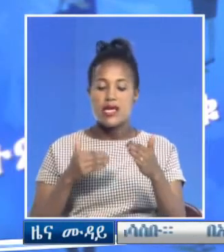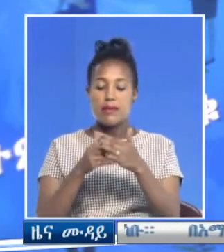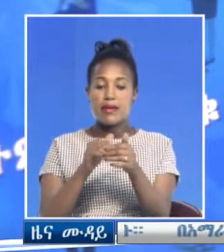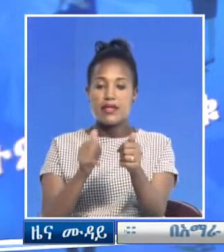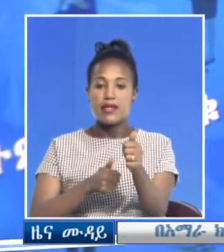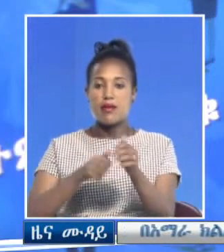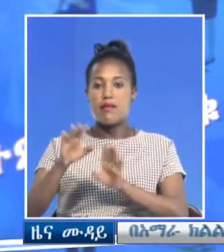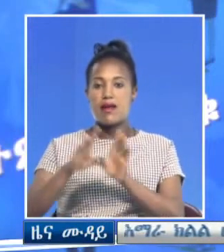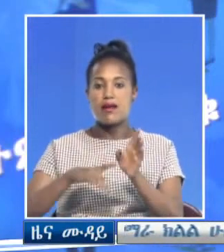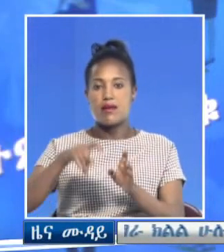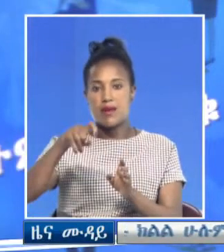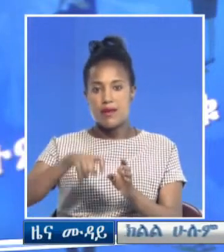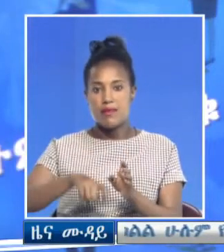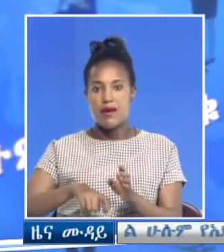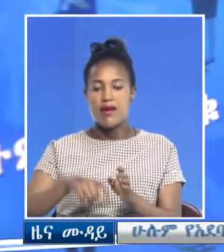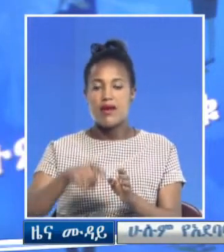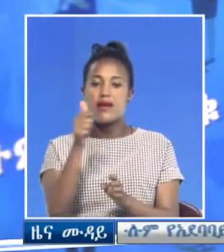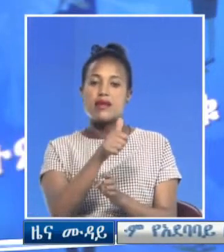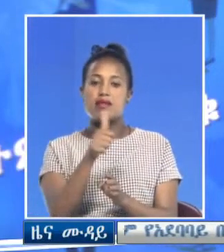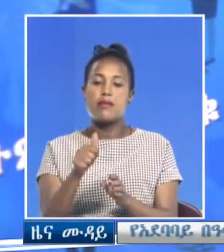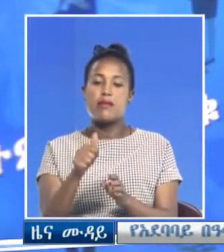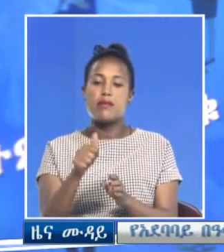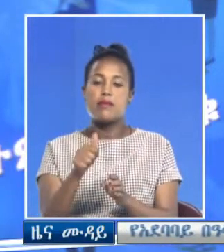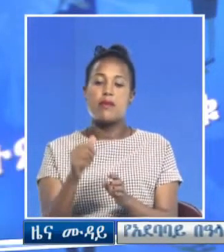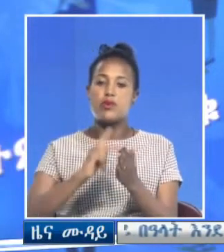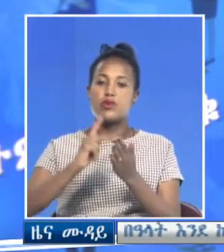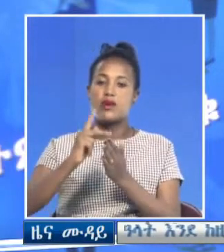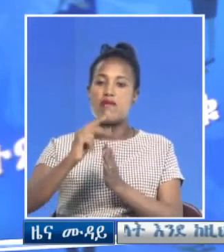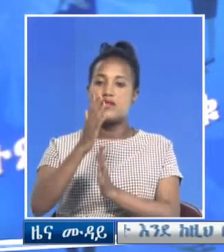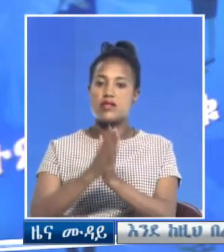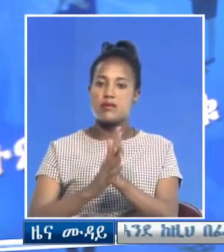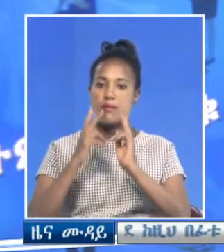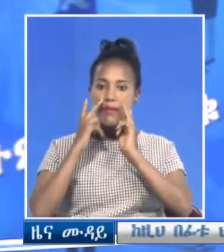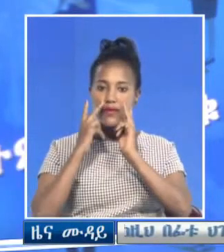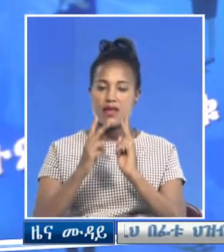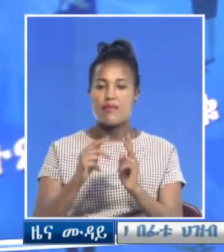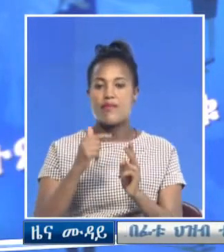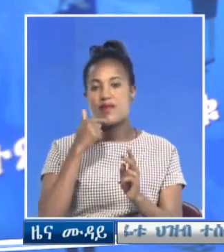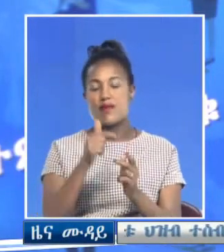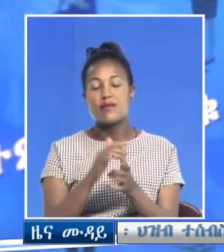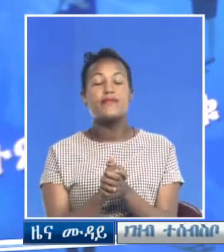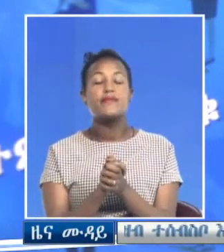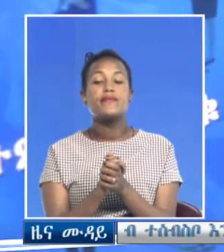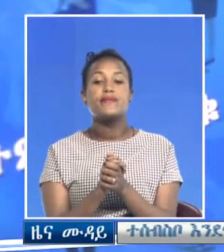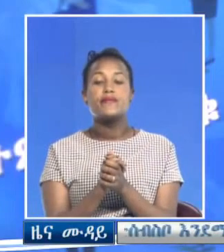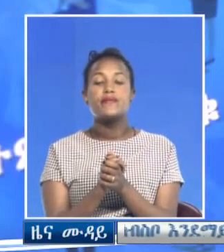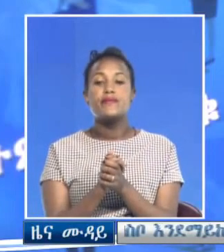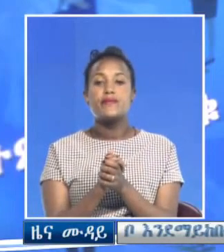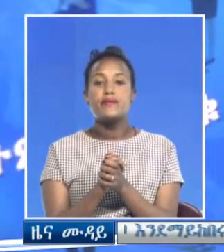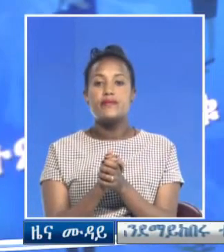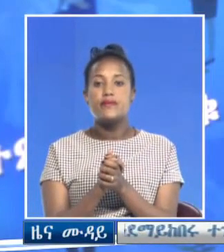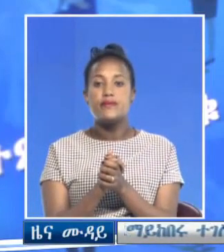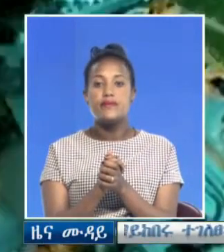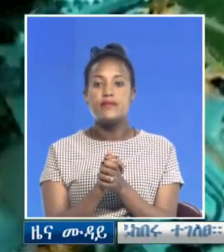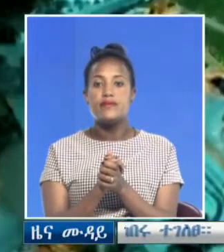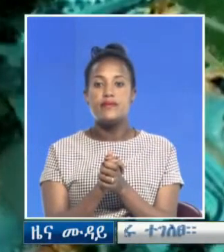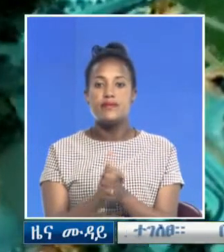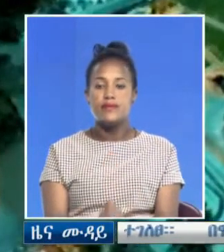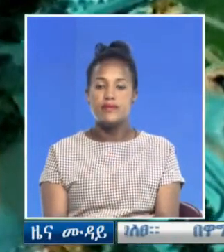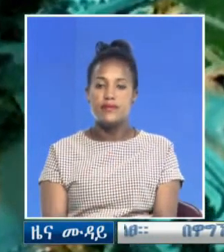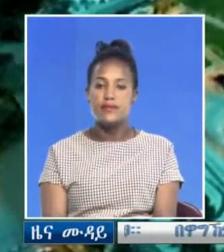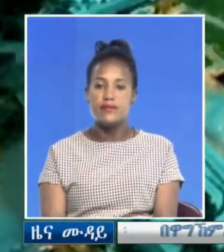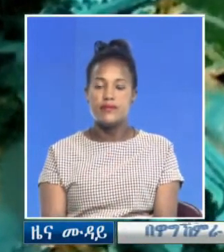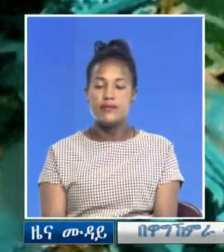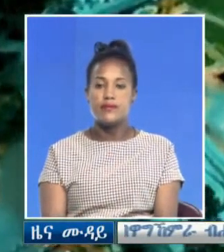ክትትል ማድረግ እንደሚገባም የአዲስ አበባ የማስዋብ ፕሮጀክት አፈጻጸም ማሳያ ነው ተብሏል። ተመስገን ዳረጎት።